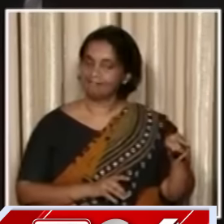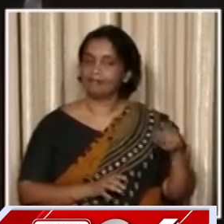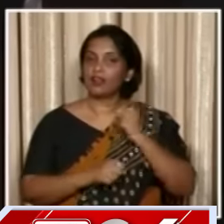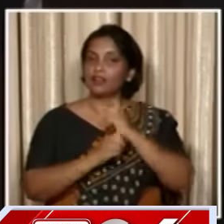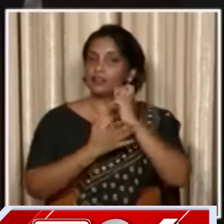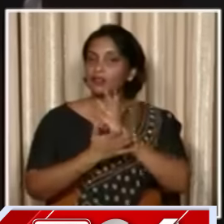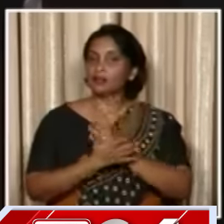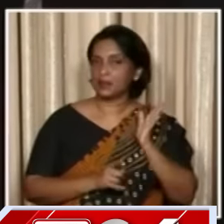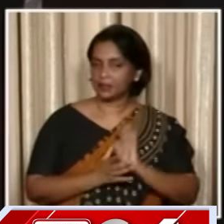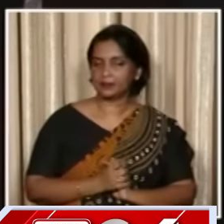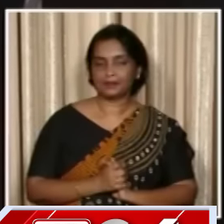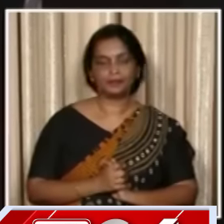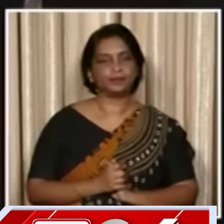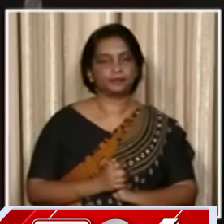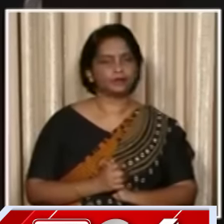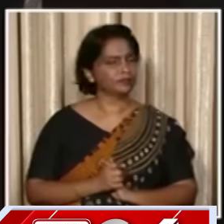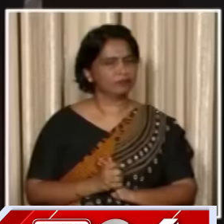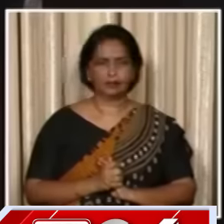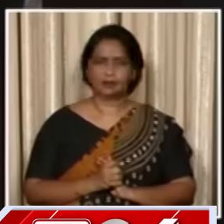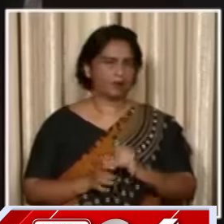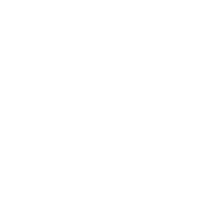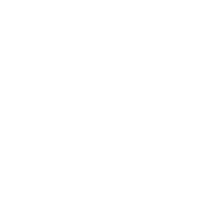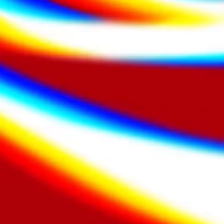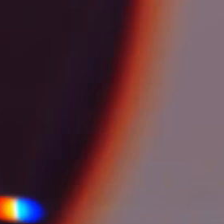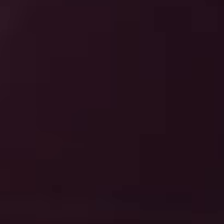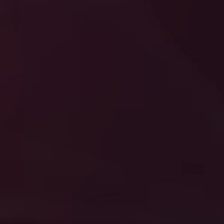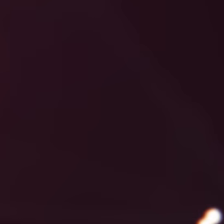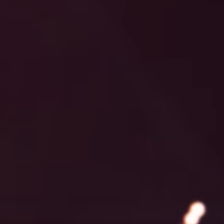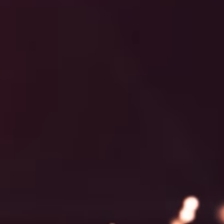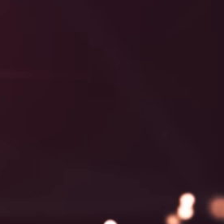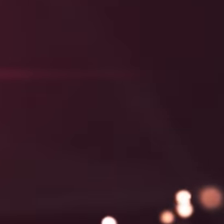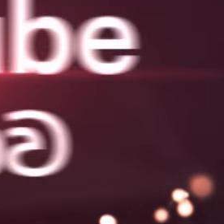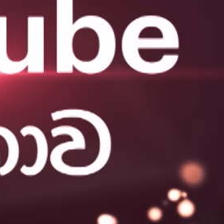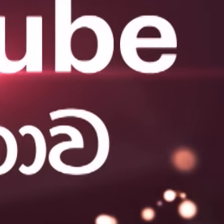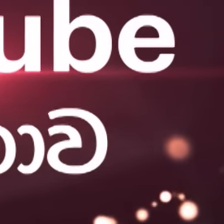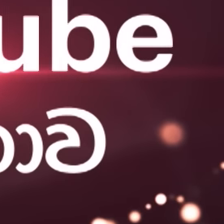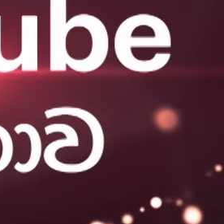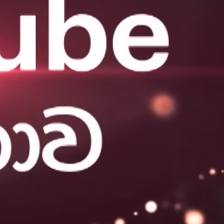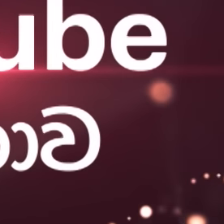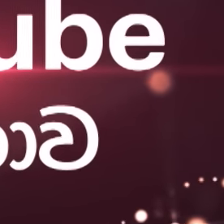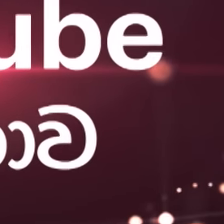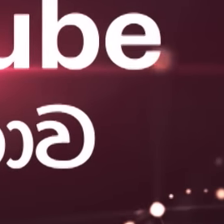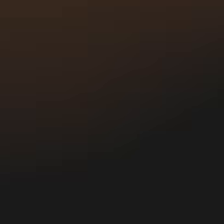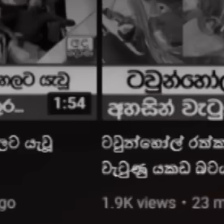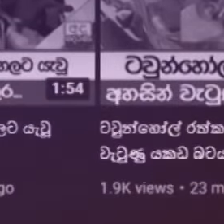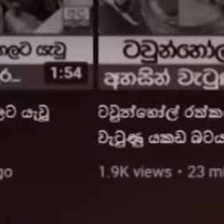ක්‍රම ව්‍යවස්ථාවේ සභාපති සම්පූර්ණම වැරදි ක්‍රියාවක් කළේ. අද දෙරණ YouTube